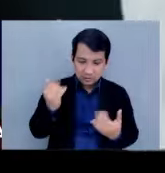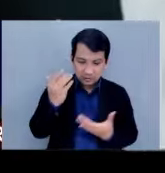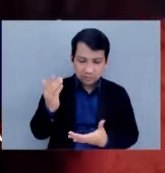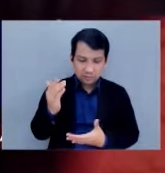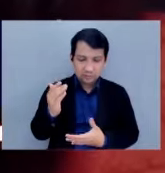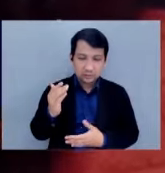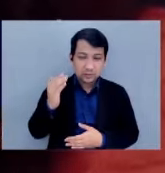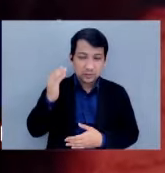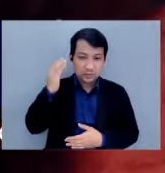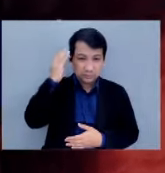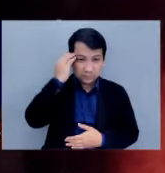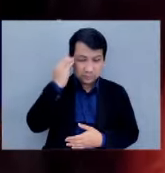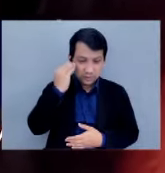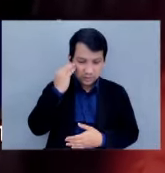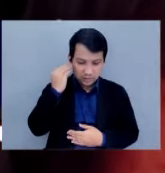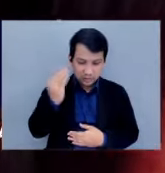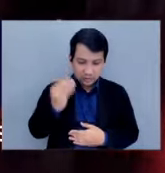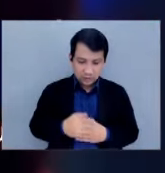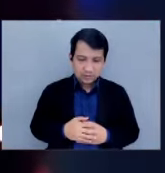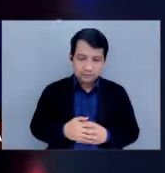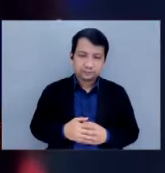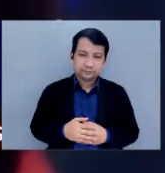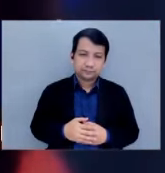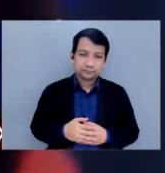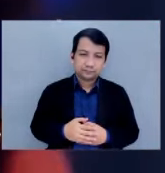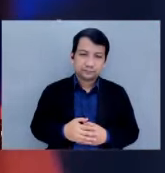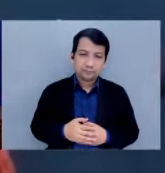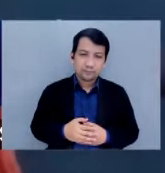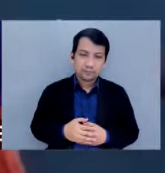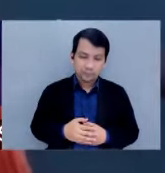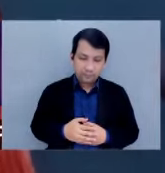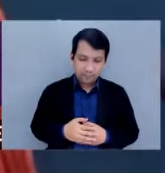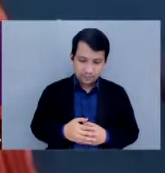K-drama. 충전이 좀 필요해서 그래.